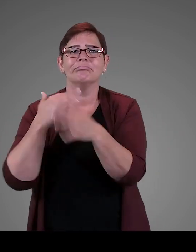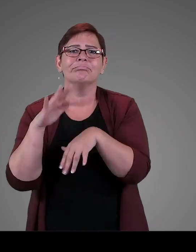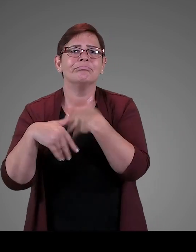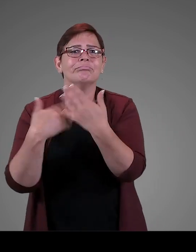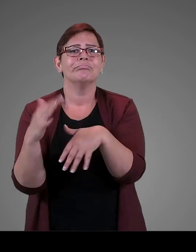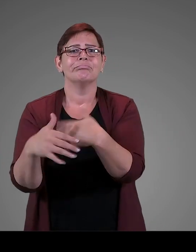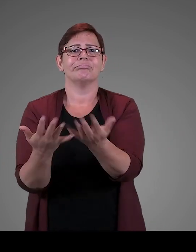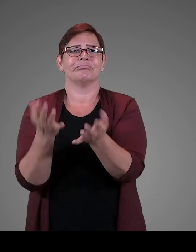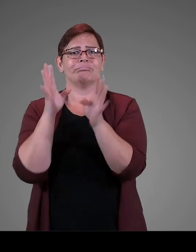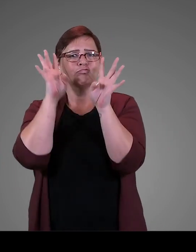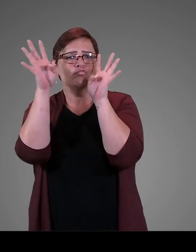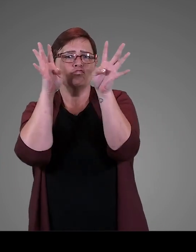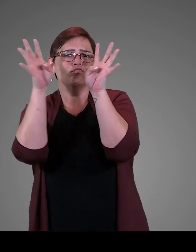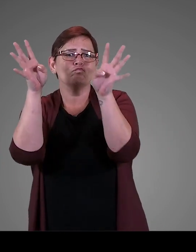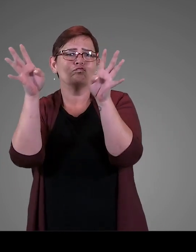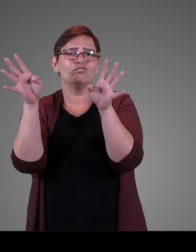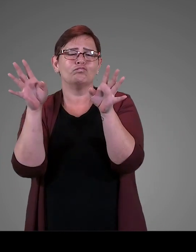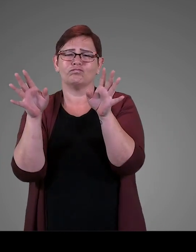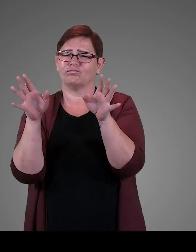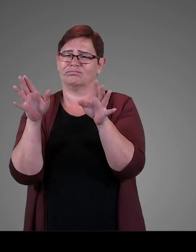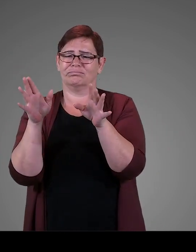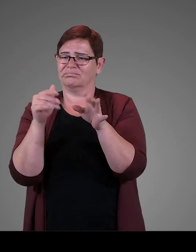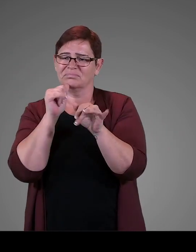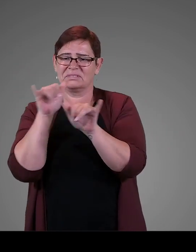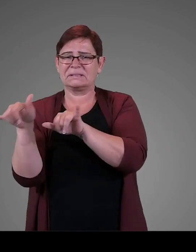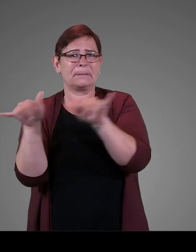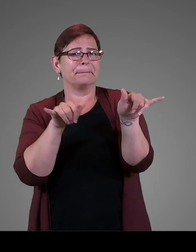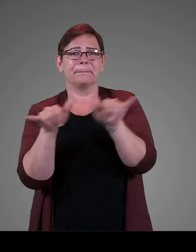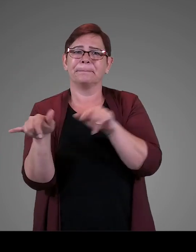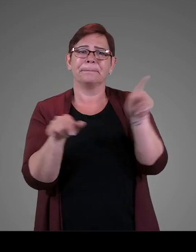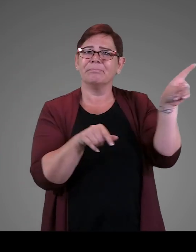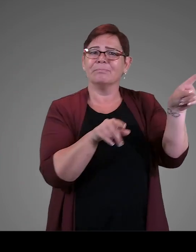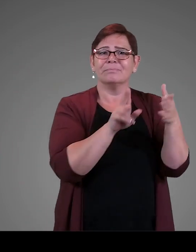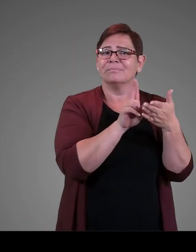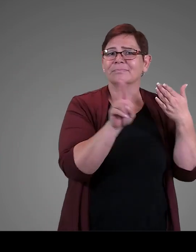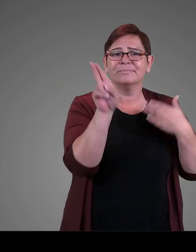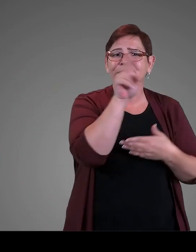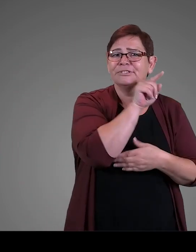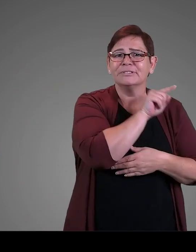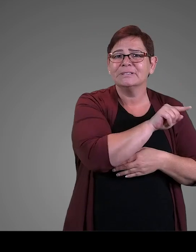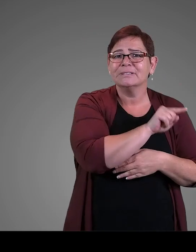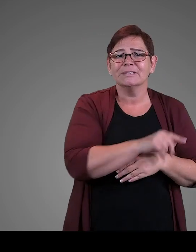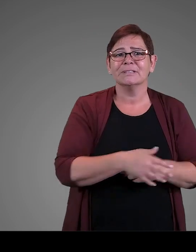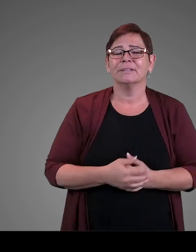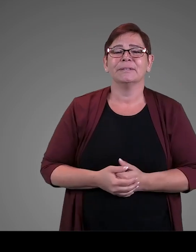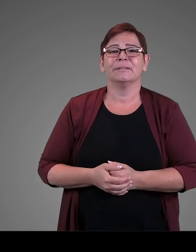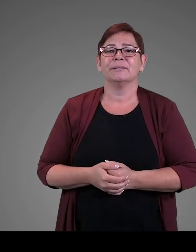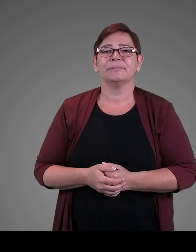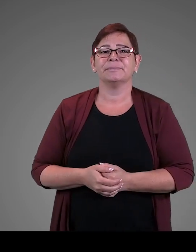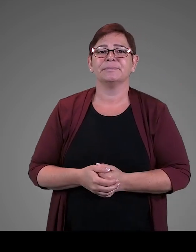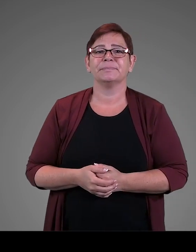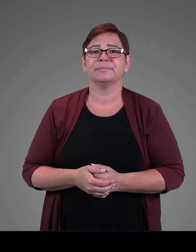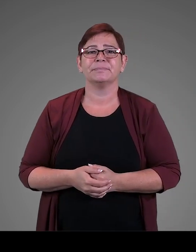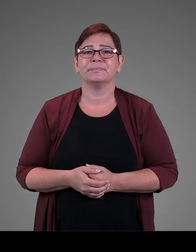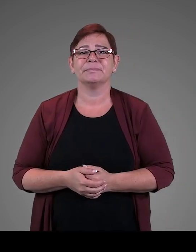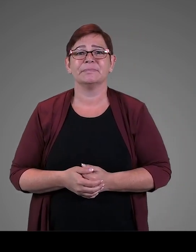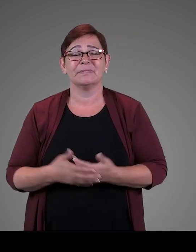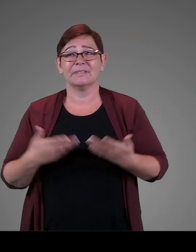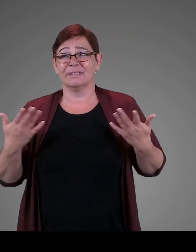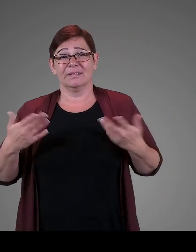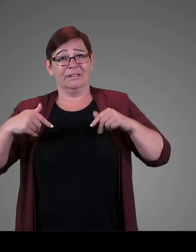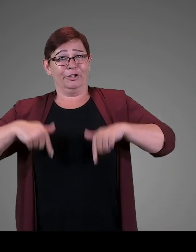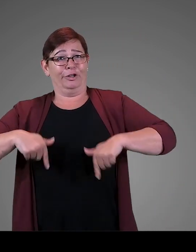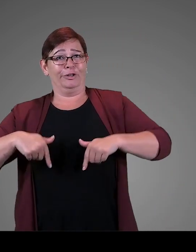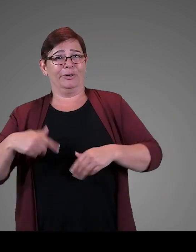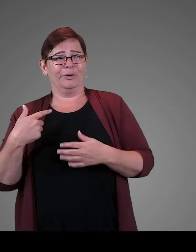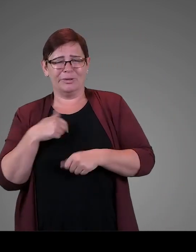rapidement, à la différence de les grandes institutions. On travaille toujours en équipe, on est ensemble, la rencontre, et ça avance quand